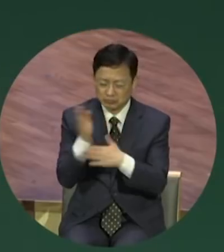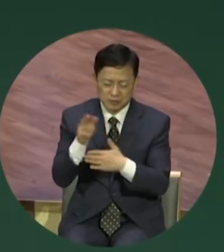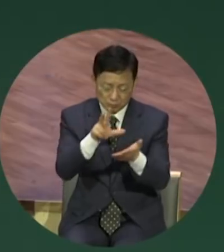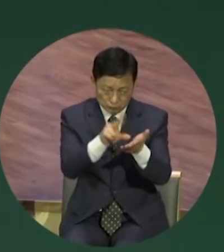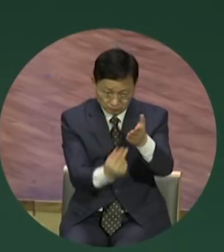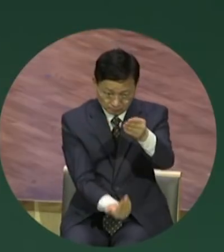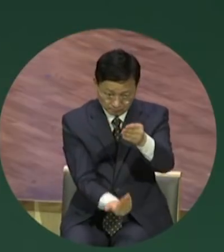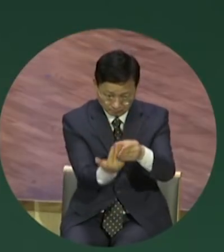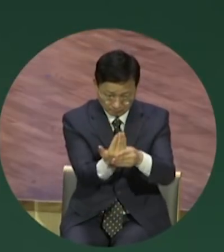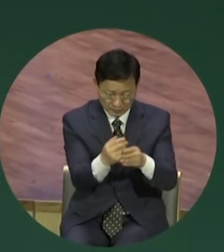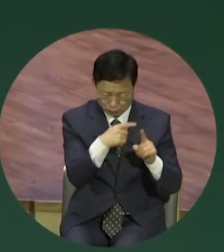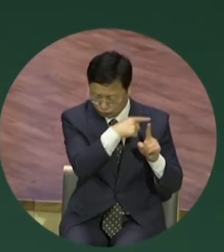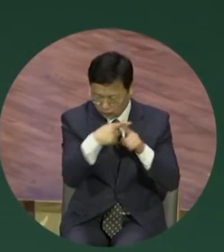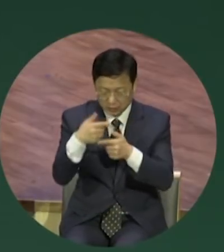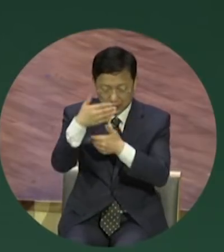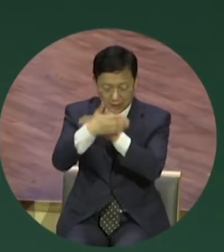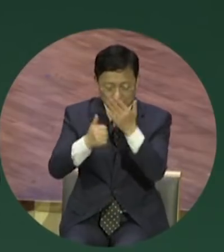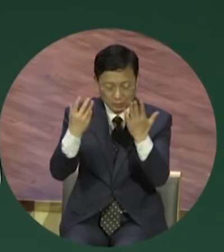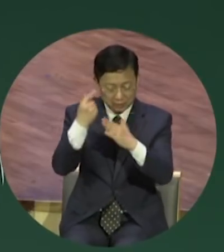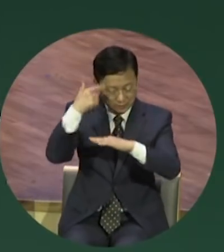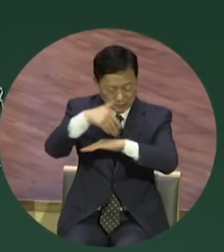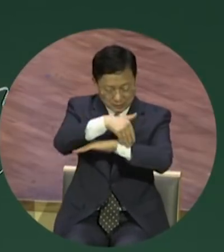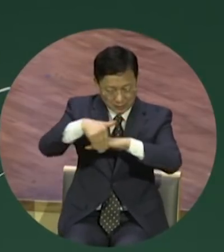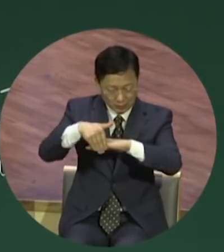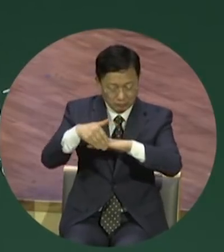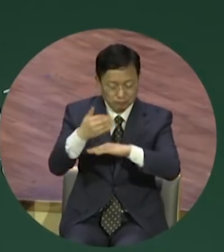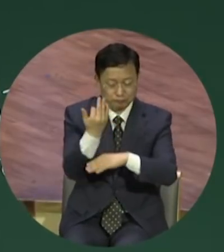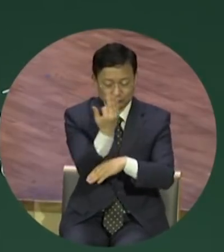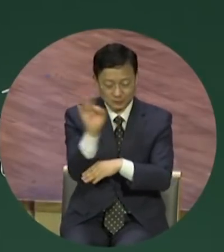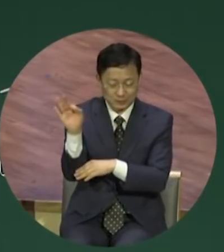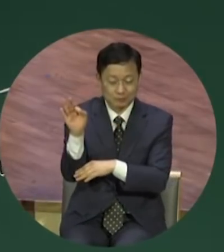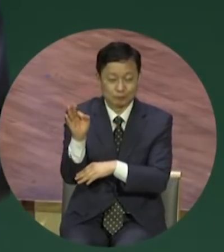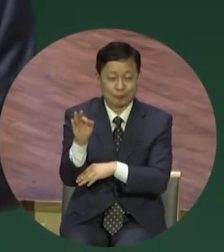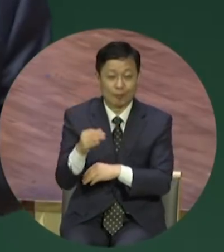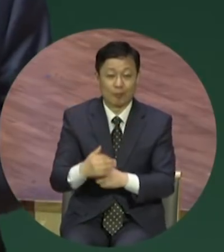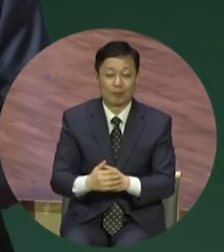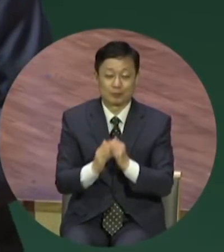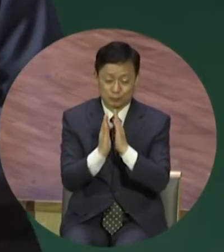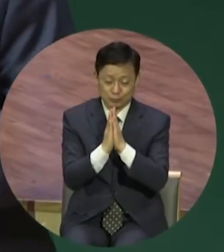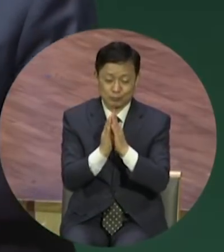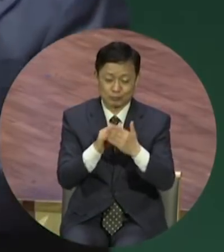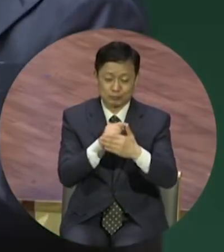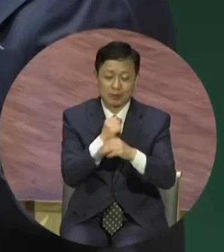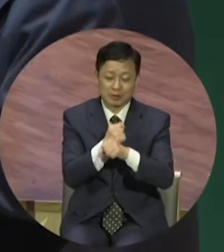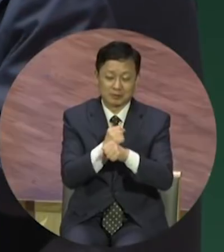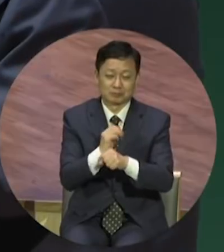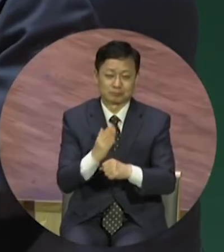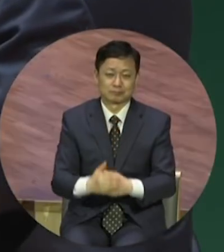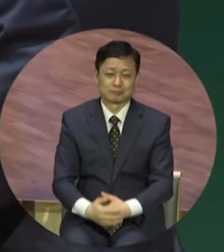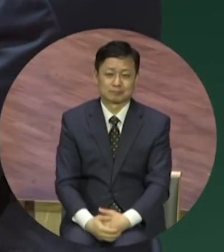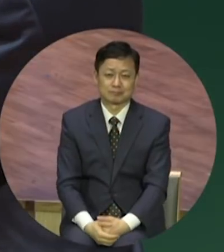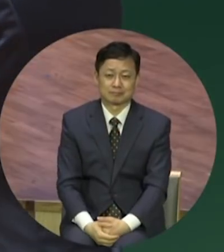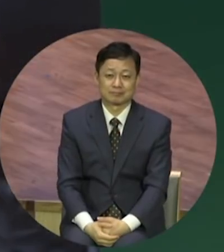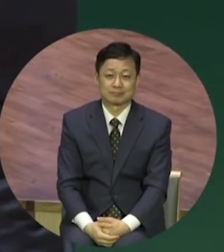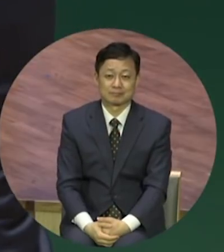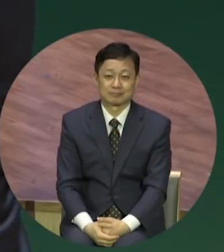응답을. That's the answer God gave to me in my heart, and from then on problems came, but even after that, greater answers followed.